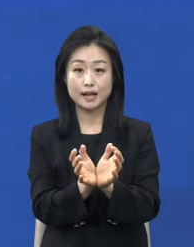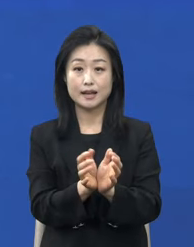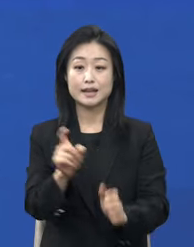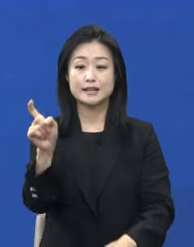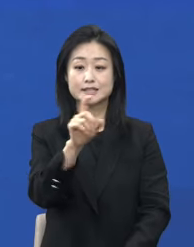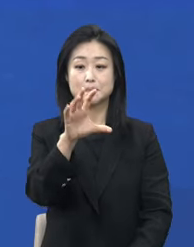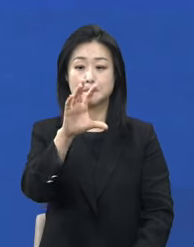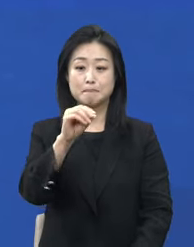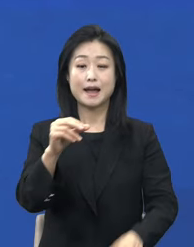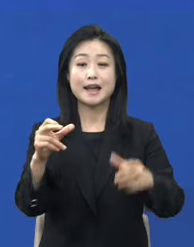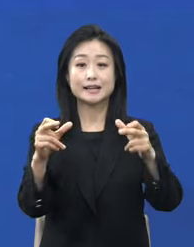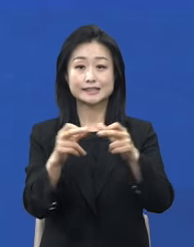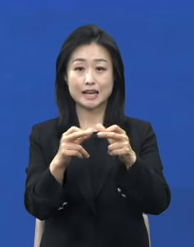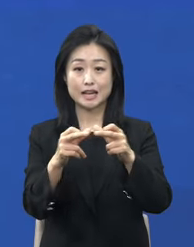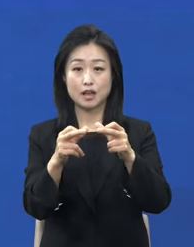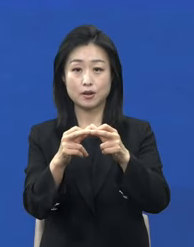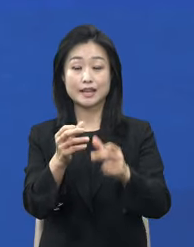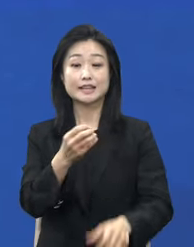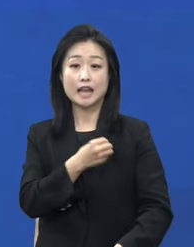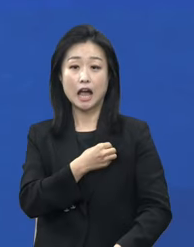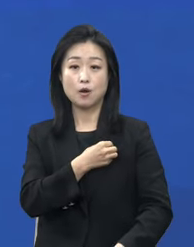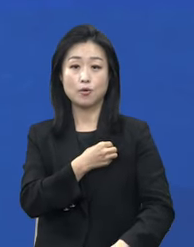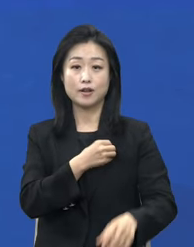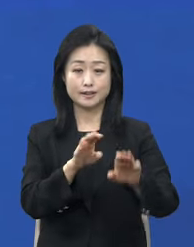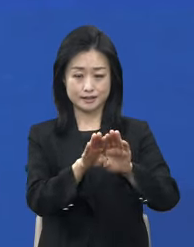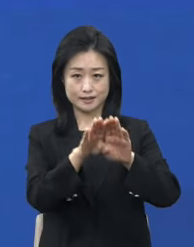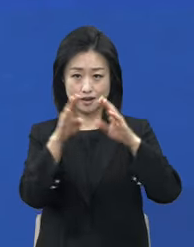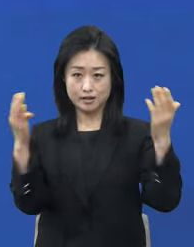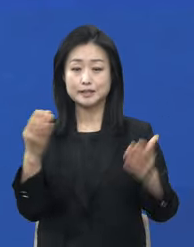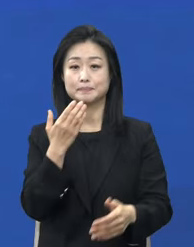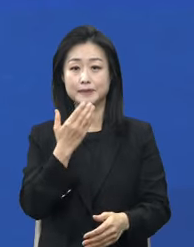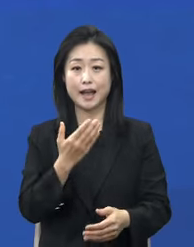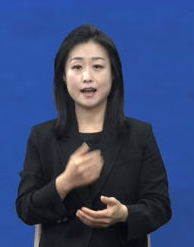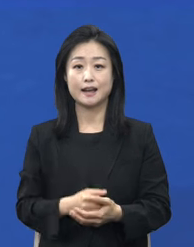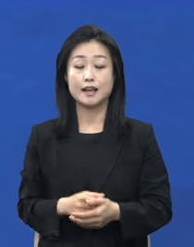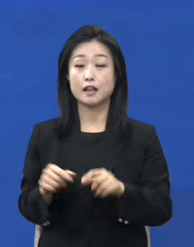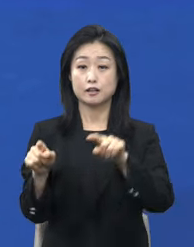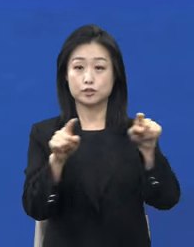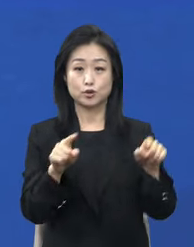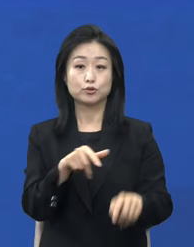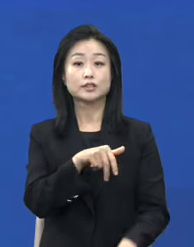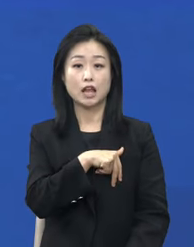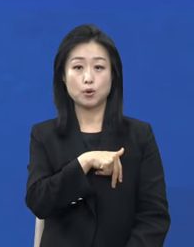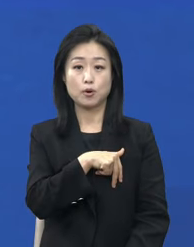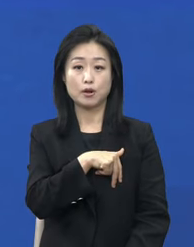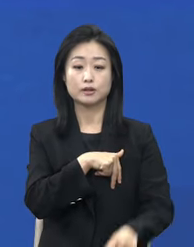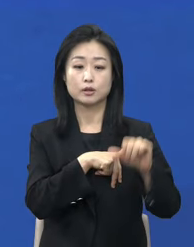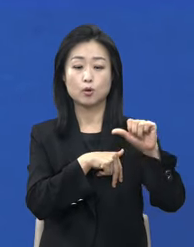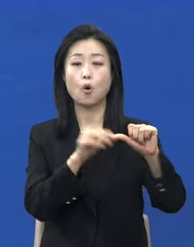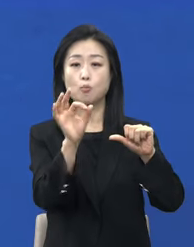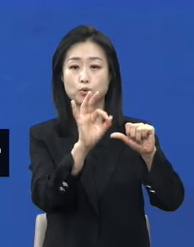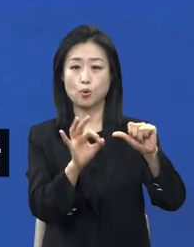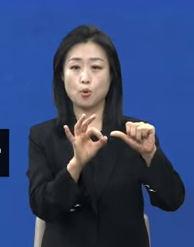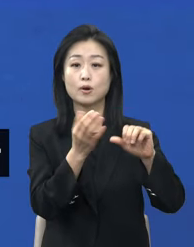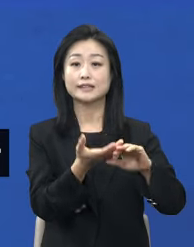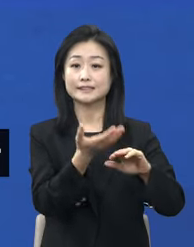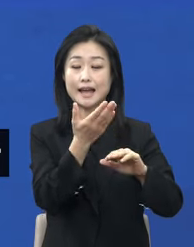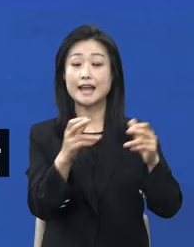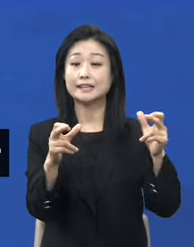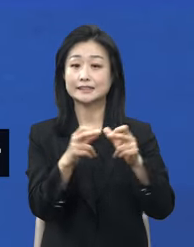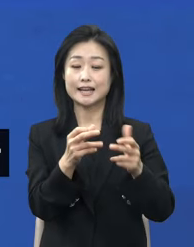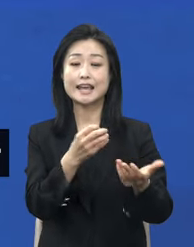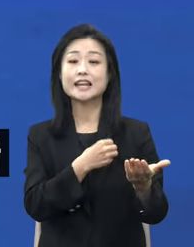10만 장애인 당원 시대를 열겠습니다. 전국 대의원 5% 이상을